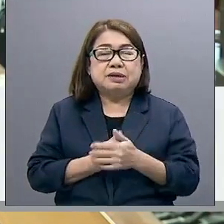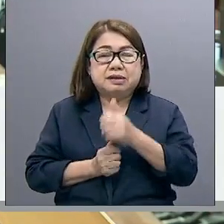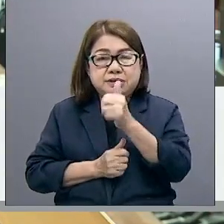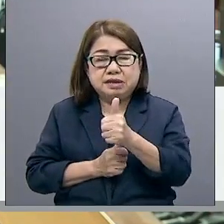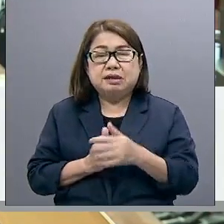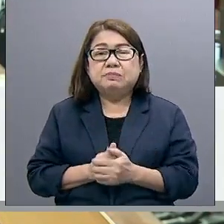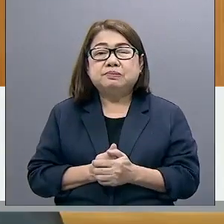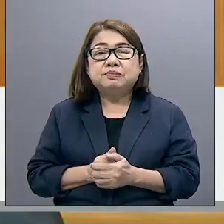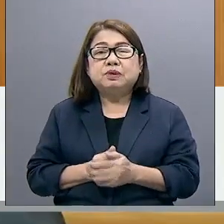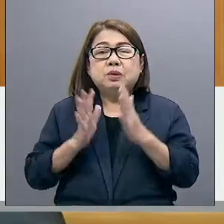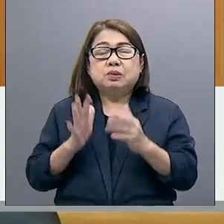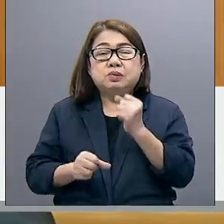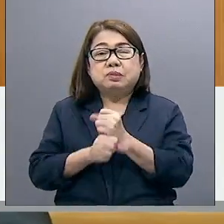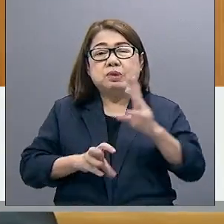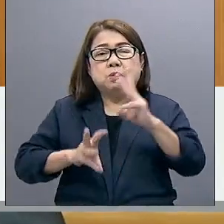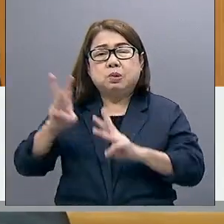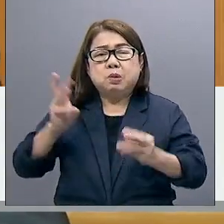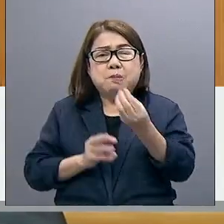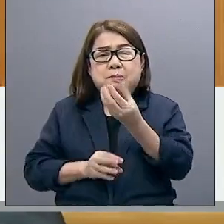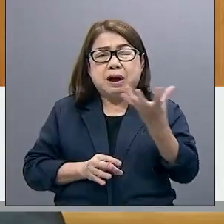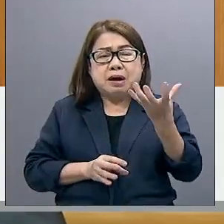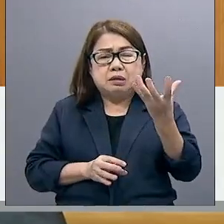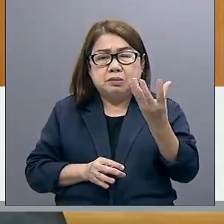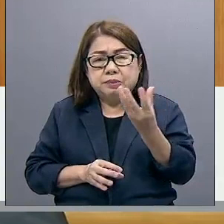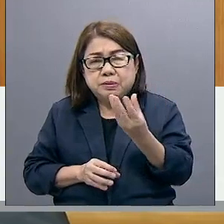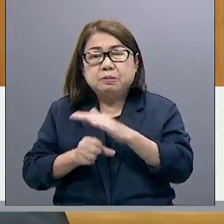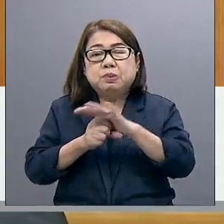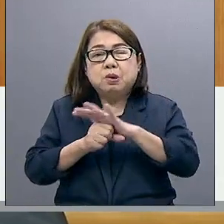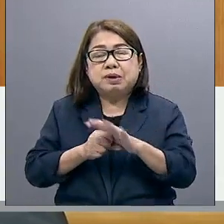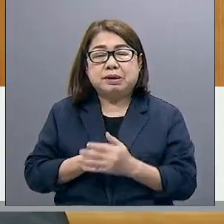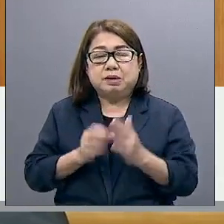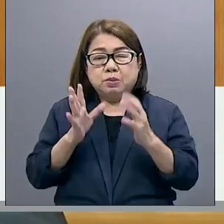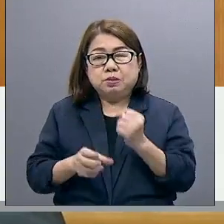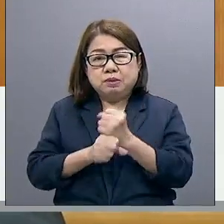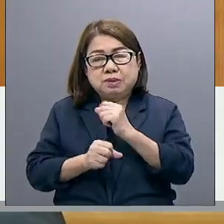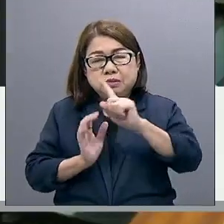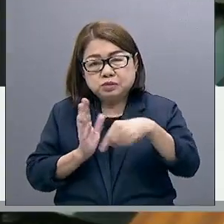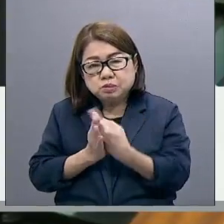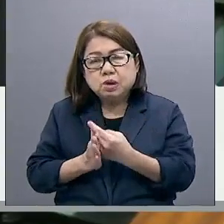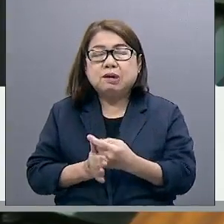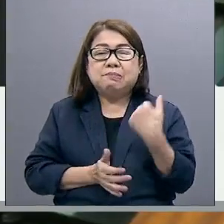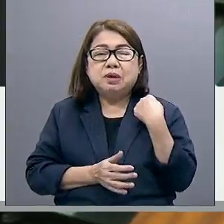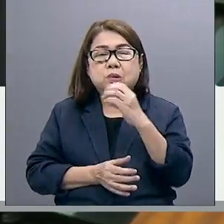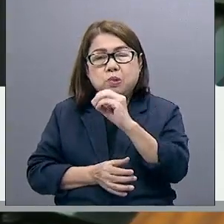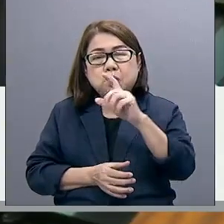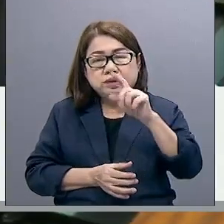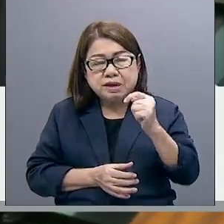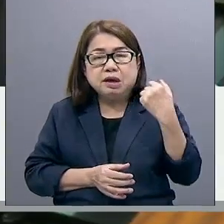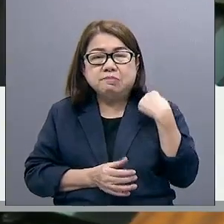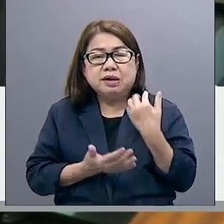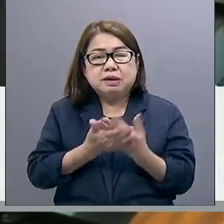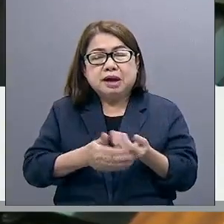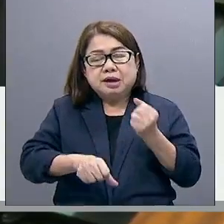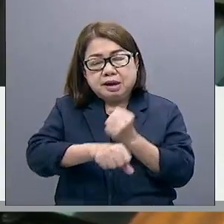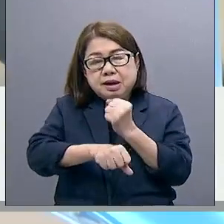อัตราการว่างงานกลับเข้าสู่ภาวะปกติแรงงานมีชั่วโมงทำงานล่วงเวลาและค่าจ้างเพิ่มขึ้นเฉลี่ย